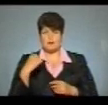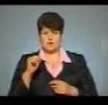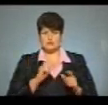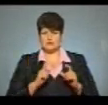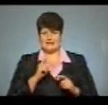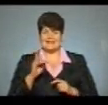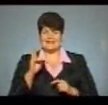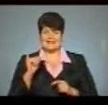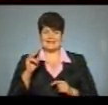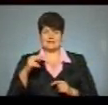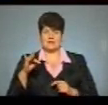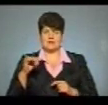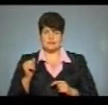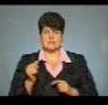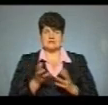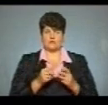студентів з Нідерландів з рахунком